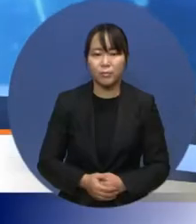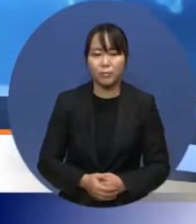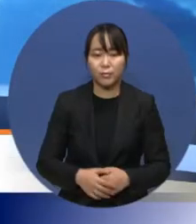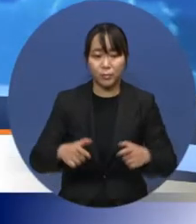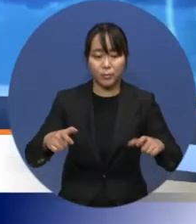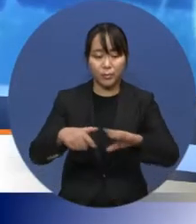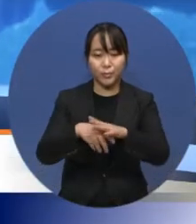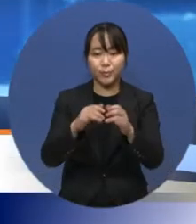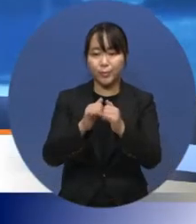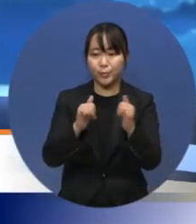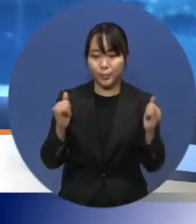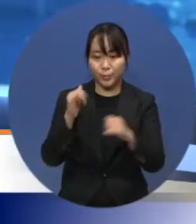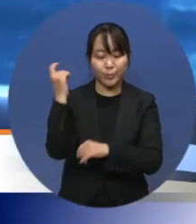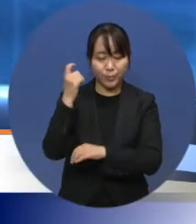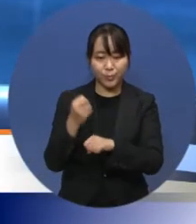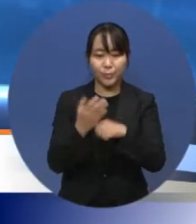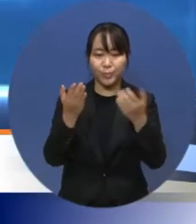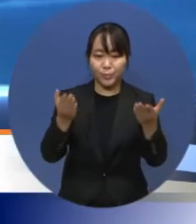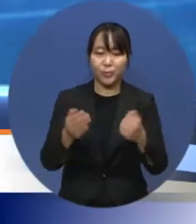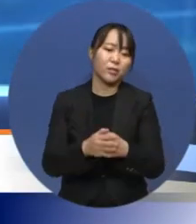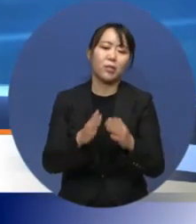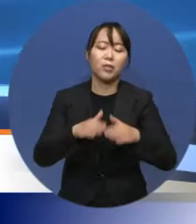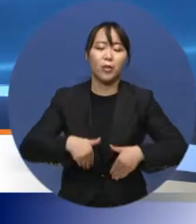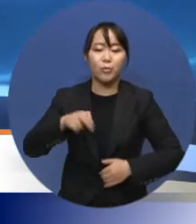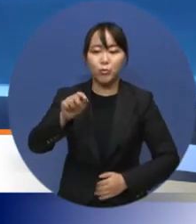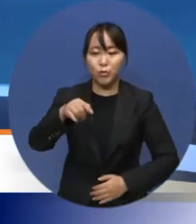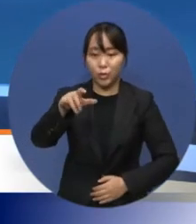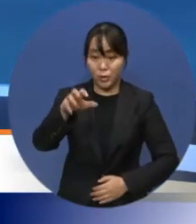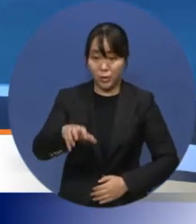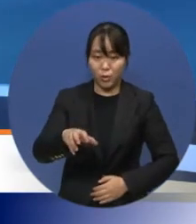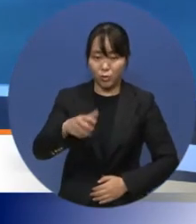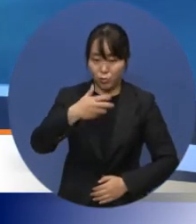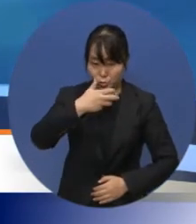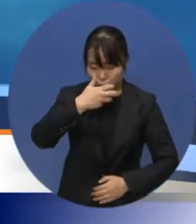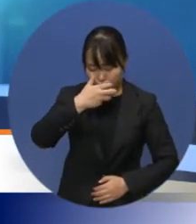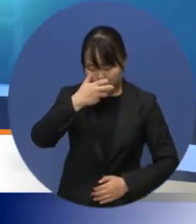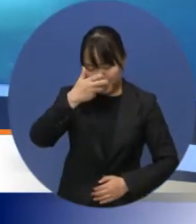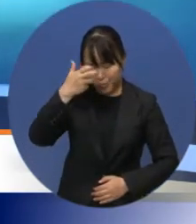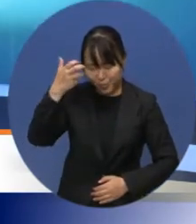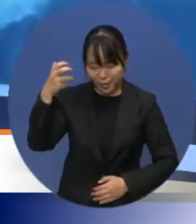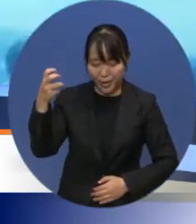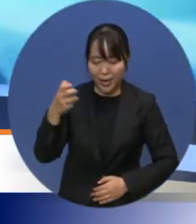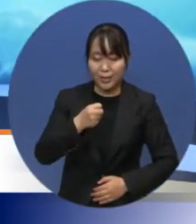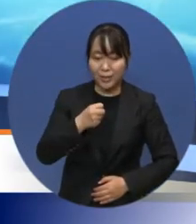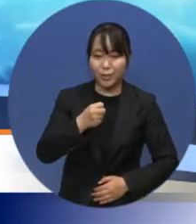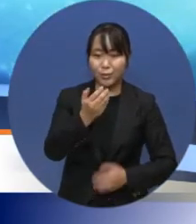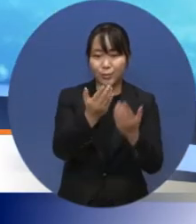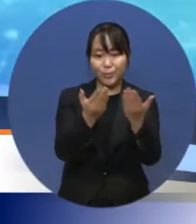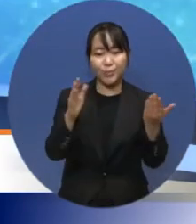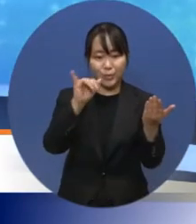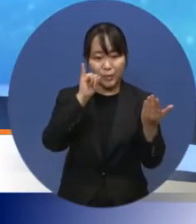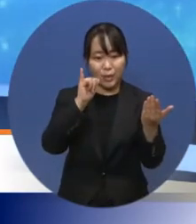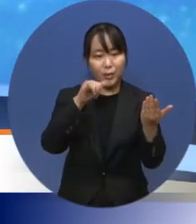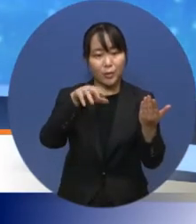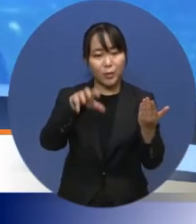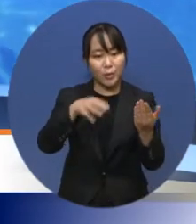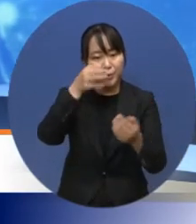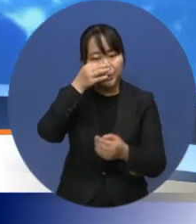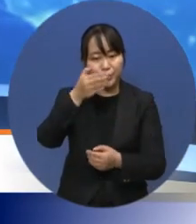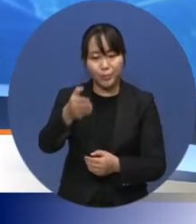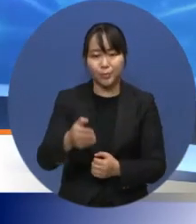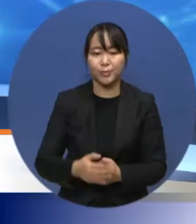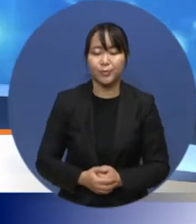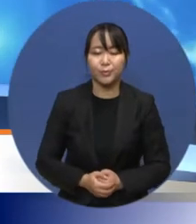지역의 문화가 소식 전해드립니다. 전남 순천에서 꿈의 세계를 담은 전시회가 열렸습니다. 현장에 이소영